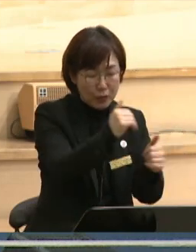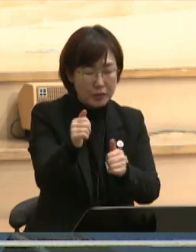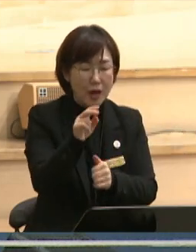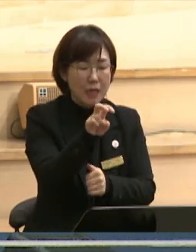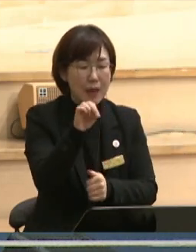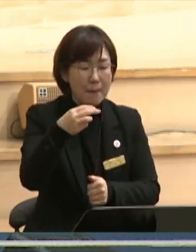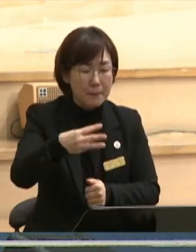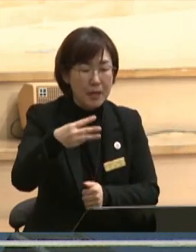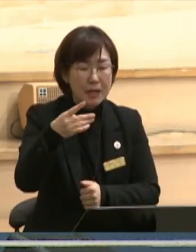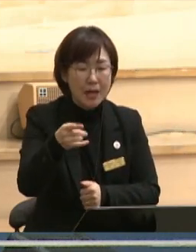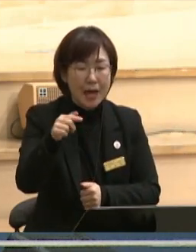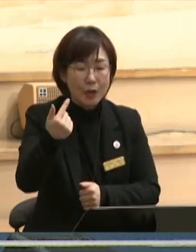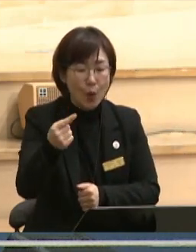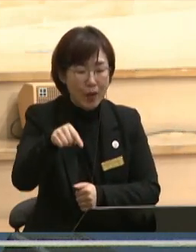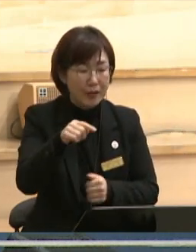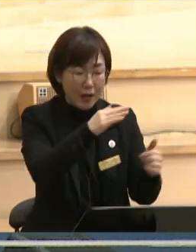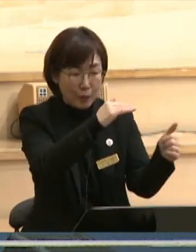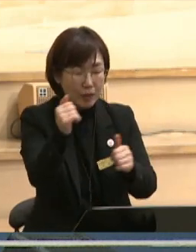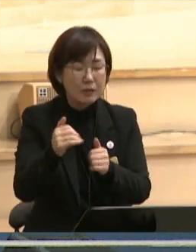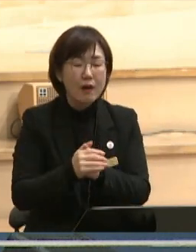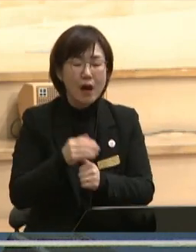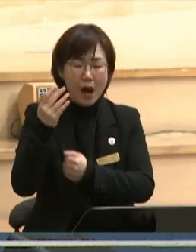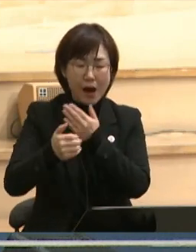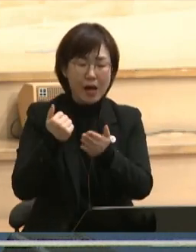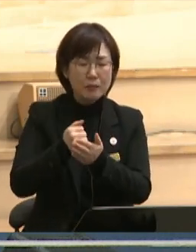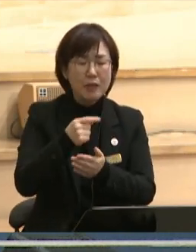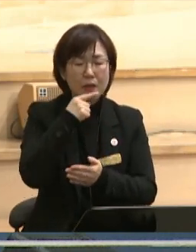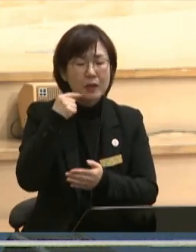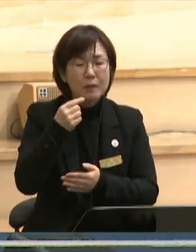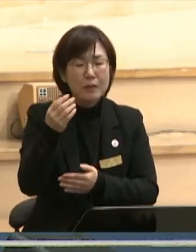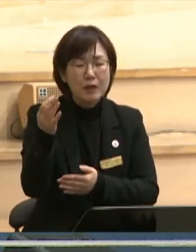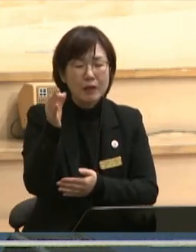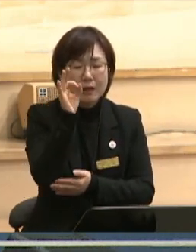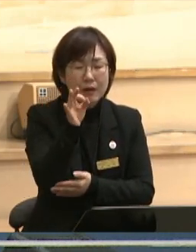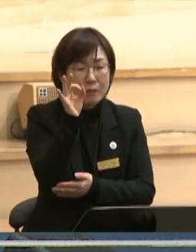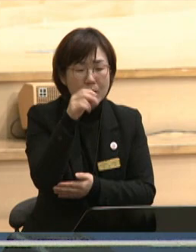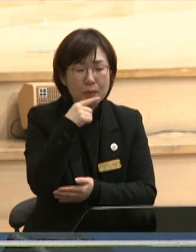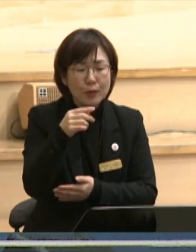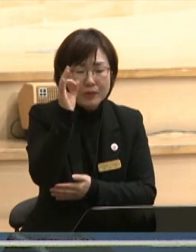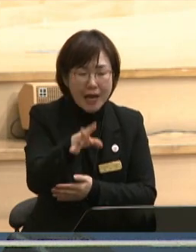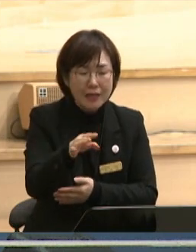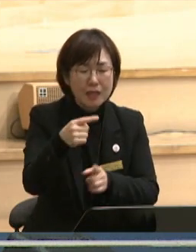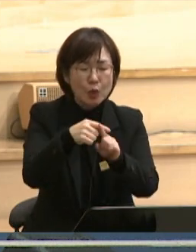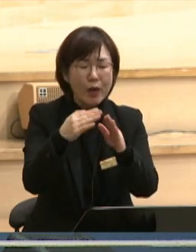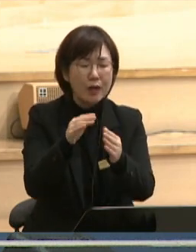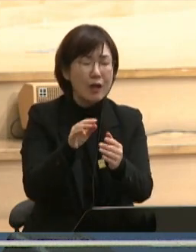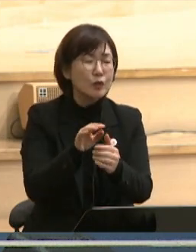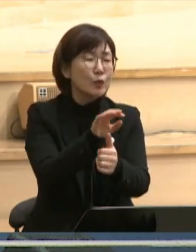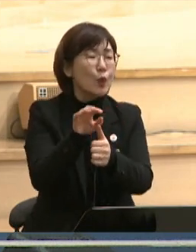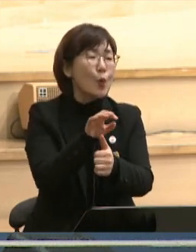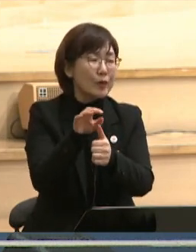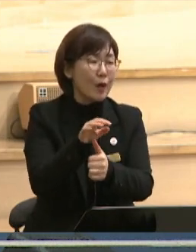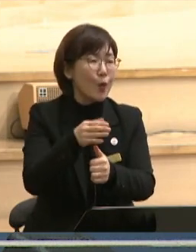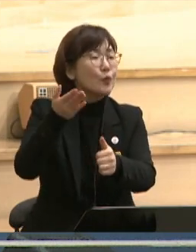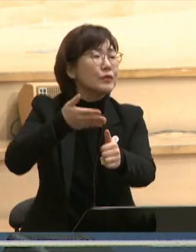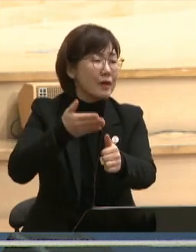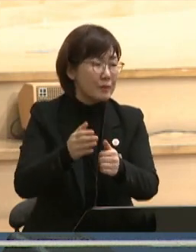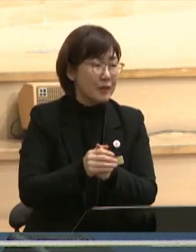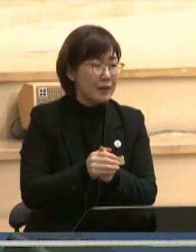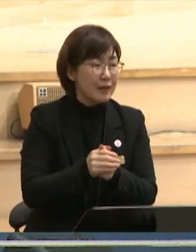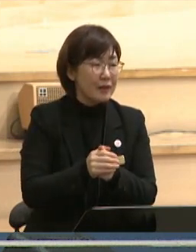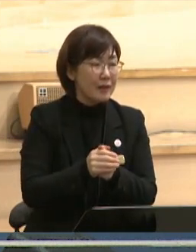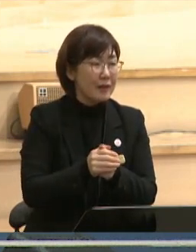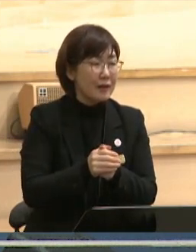자기 피로 사신 교회를 이렇게 돌보라고 이야기를 하거든요 교회는 예수님의 피값으로 사신 거예요